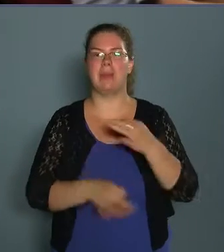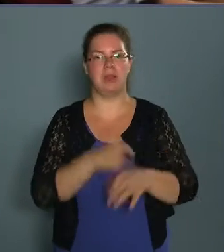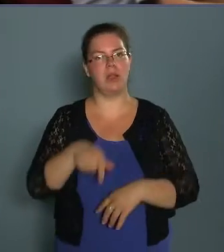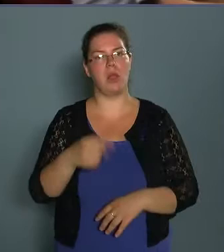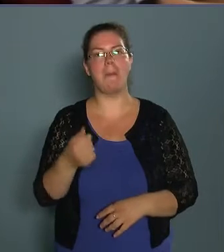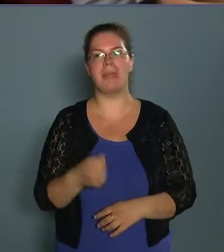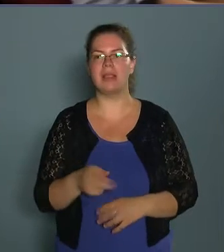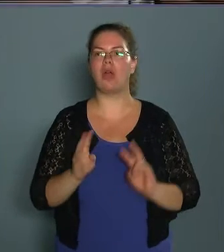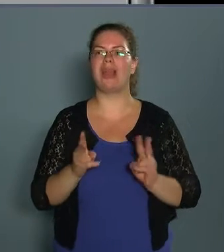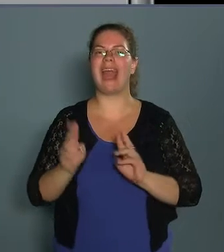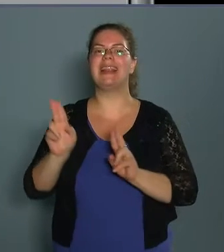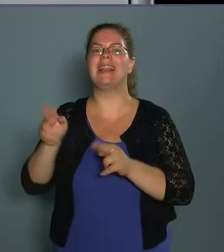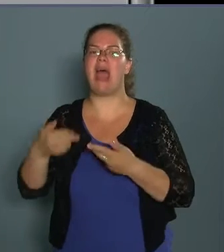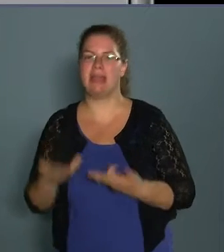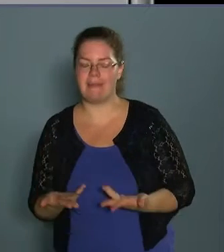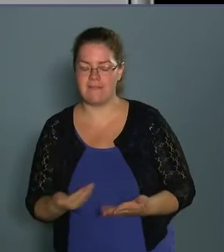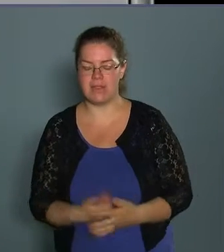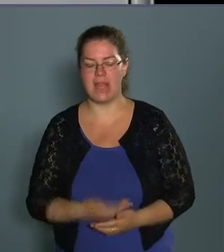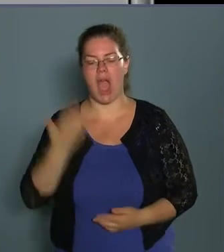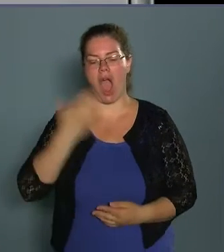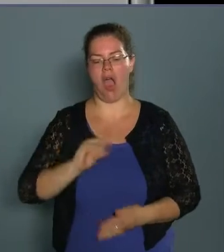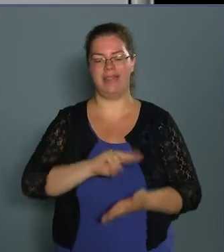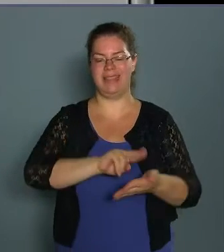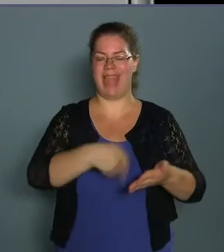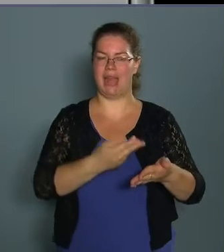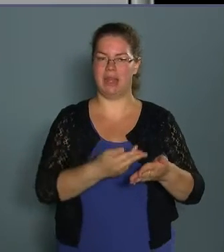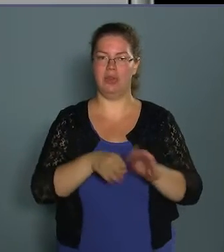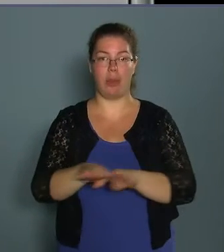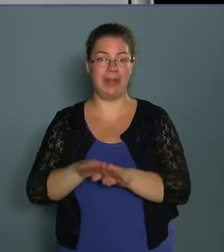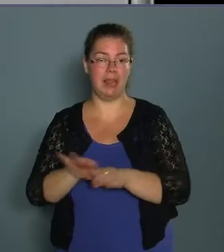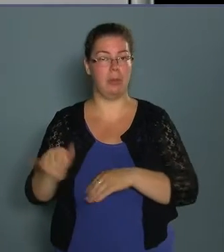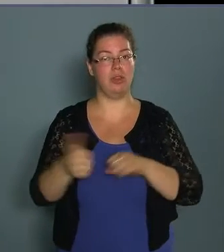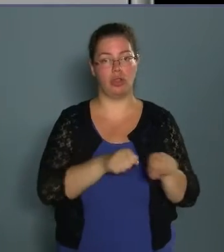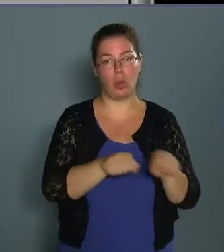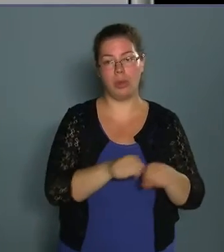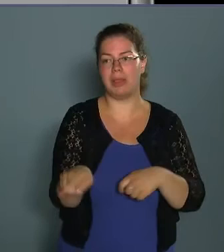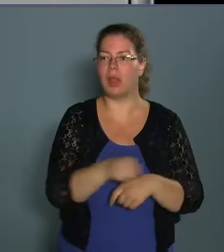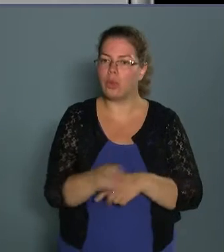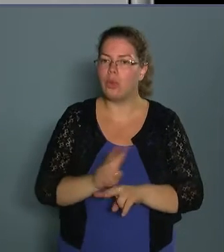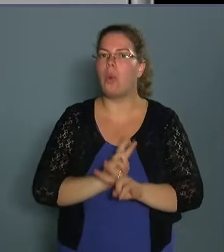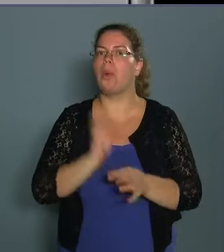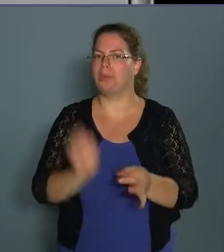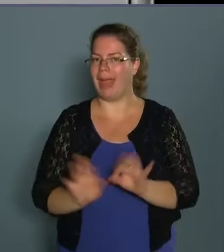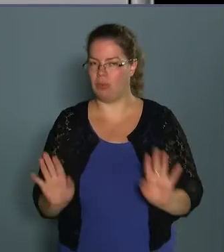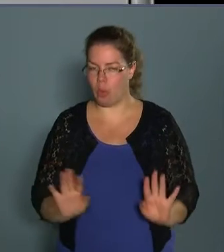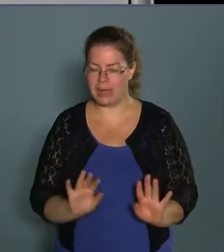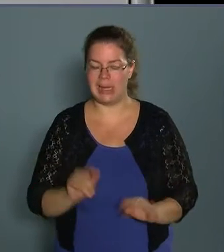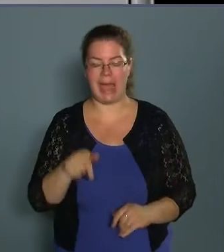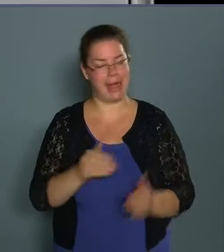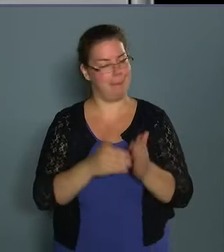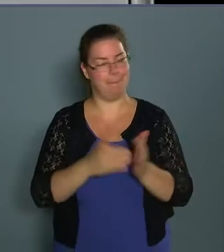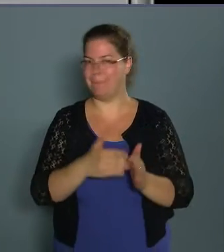természetesen ez a pénz akkor hívható le, ha a szerződés a minisztérium és önkormányzat között aláírásra kerül.